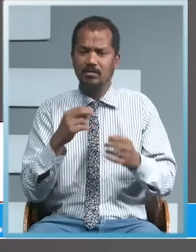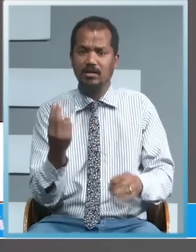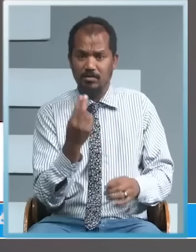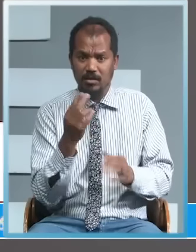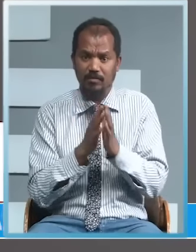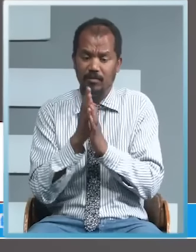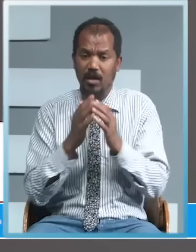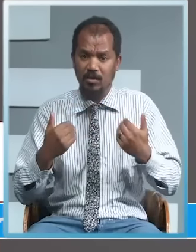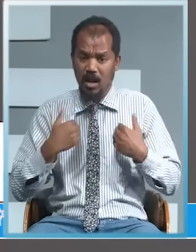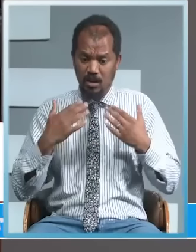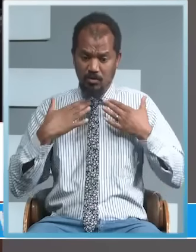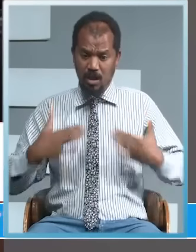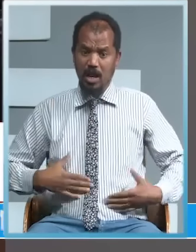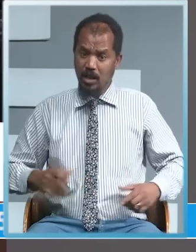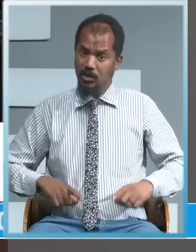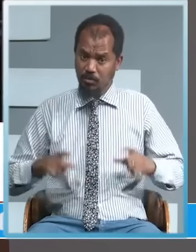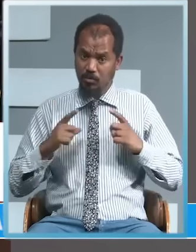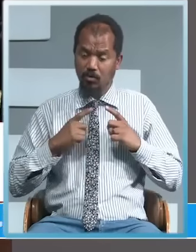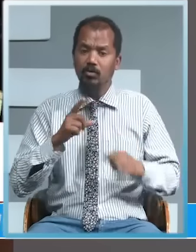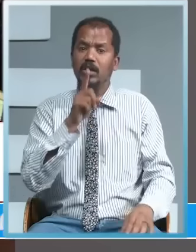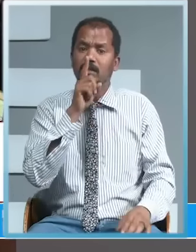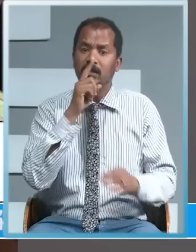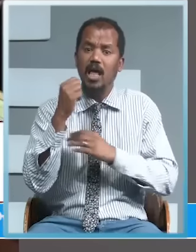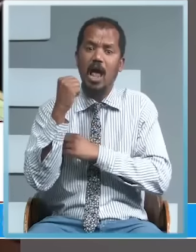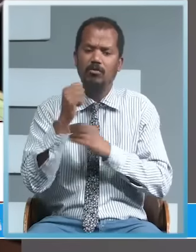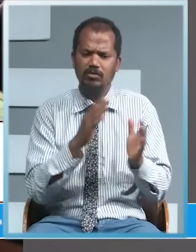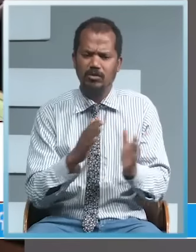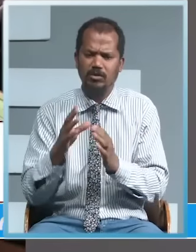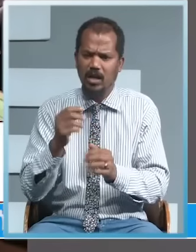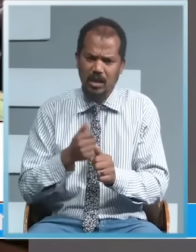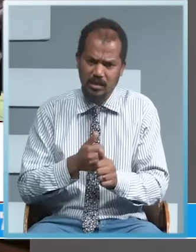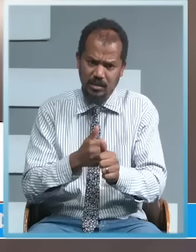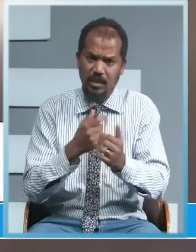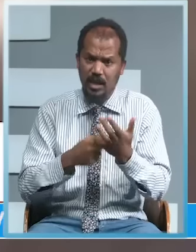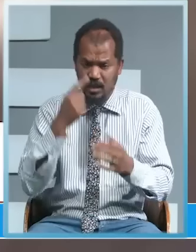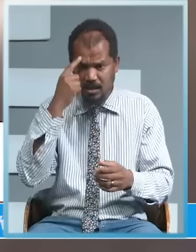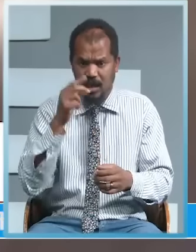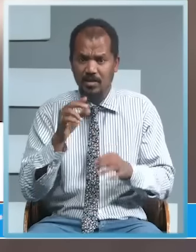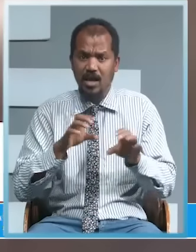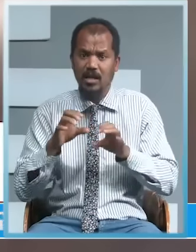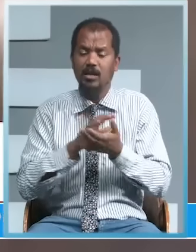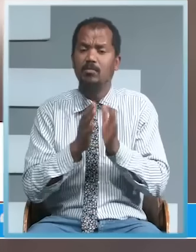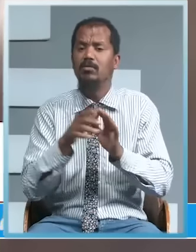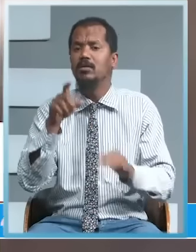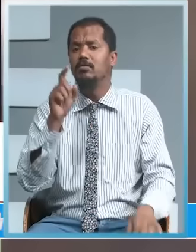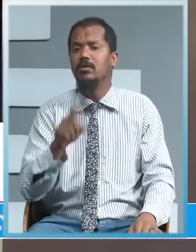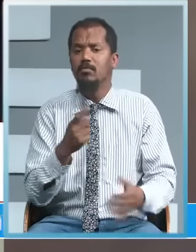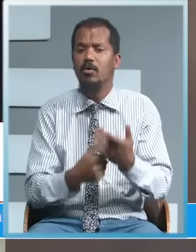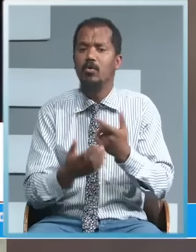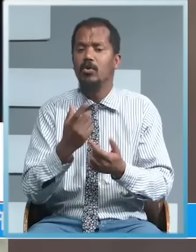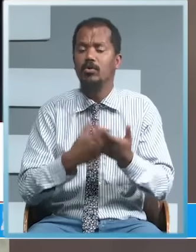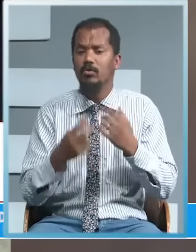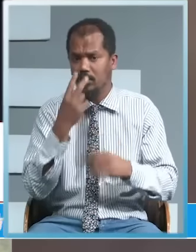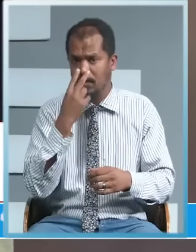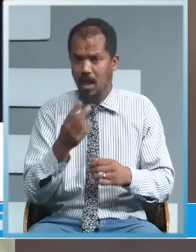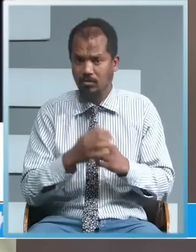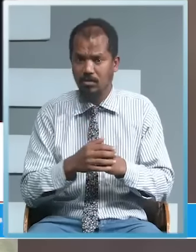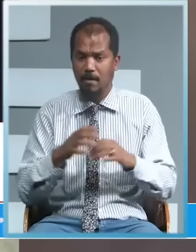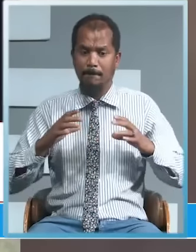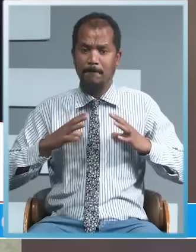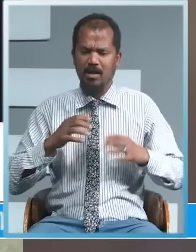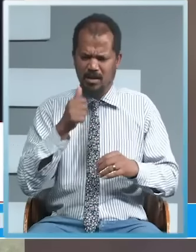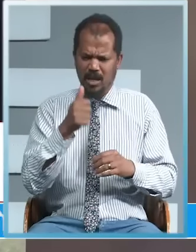የመጠቀም ፍላጎት ያላቸው አካላት ስለሚኖሩ የጸጥታ ኃይሎ ዝግጅትና ክትትል ይህንን ታሳቢ ያደረገ መሆን እንደሚገባውም በውይይቱ ተመላክተዋል።